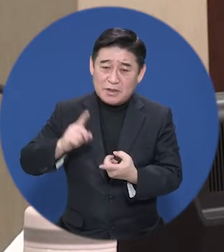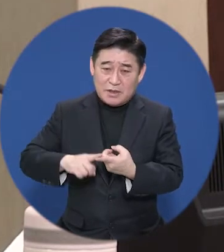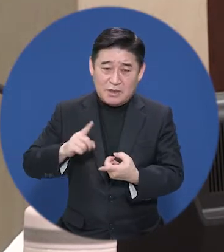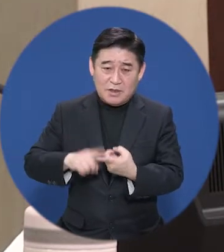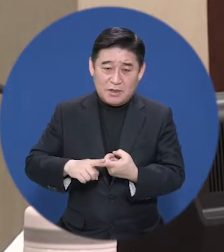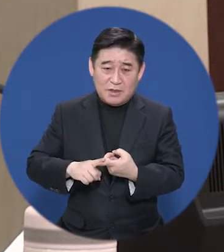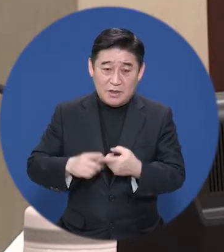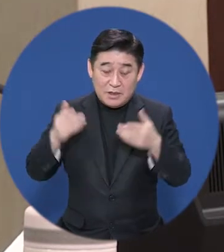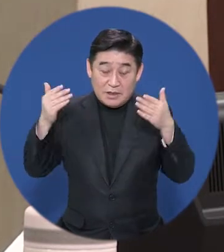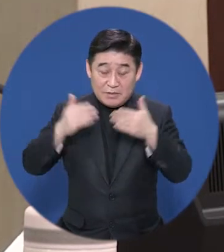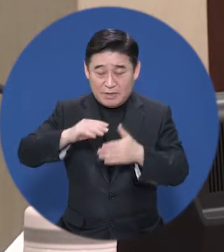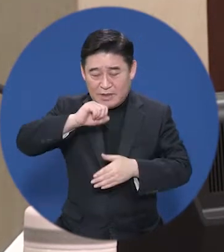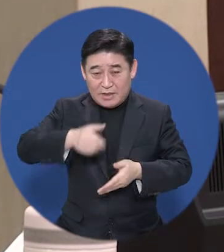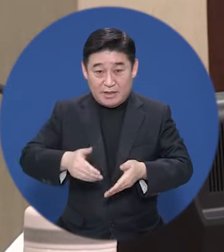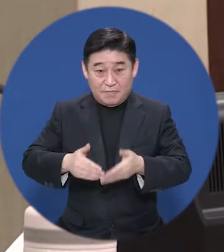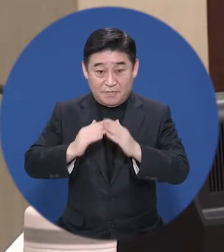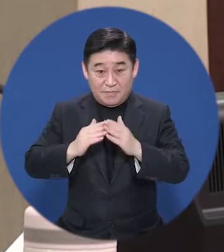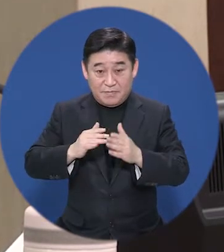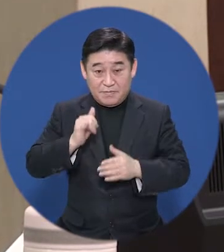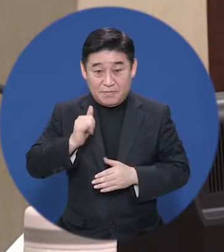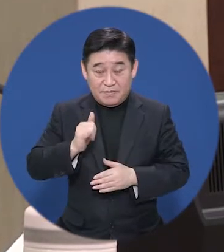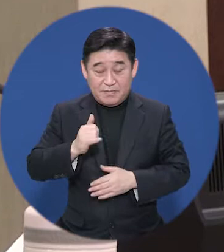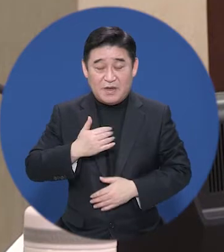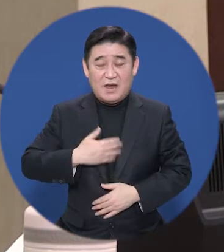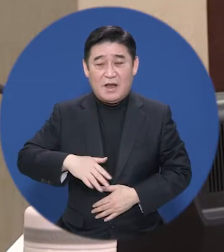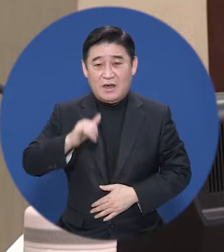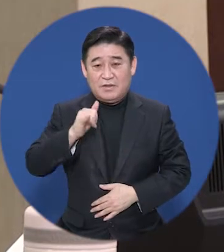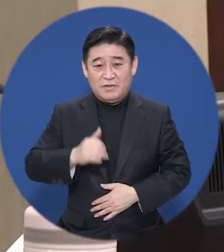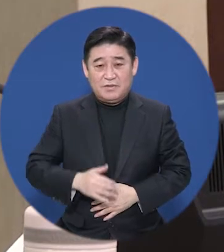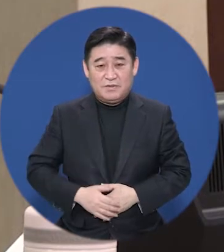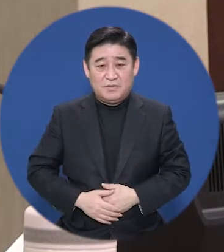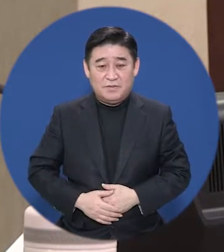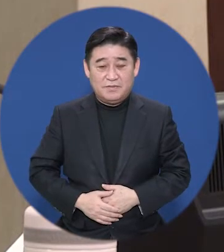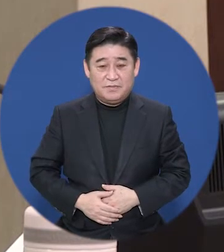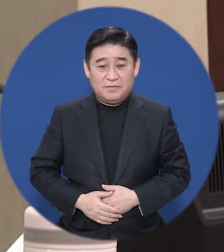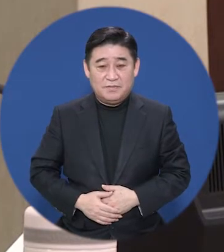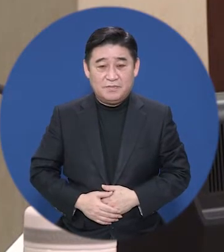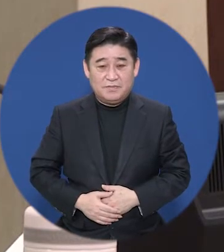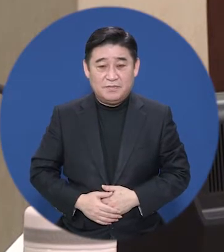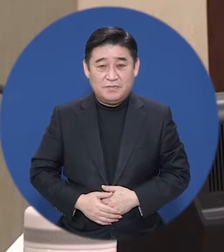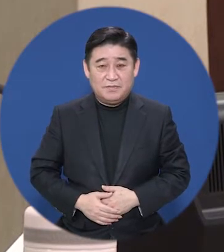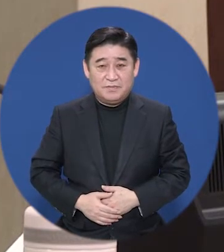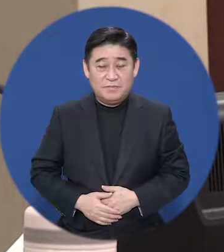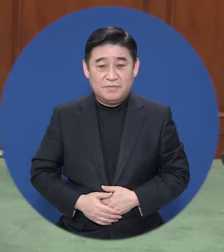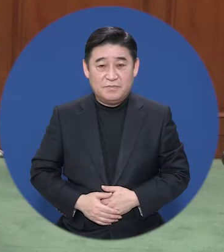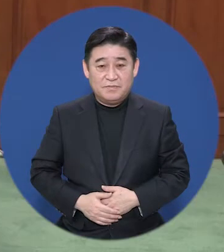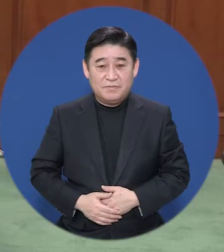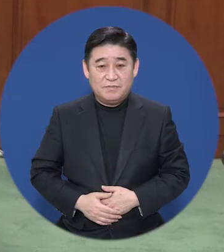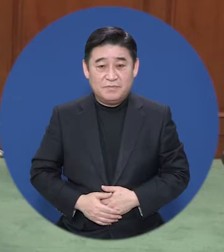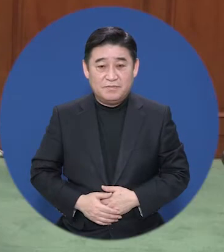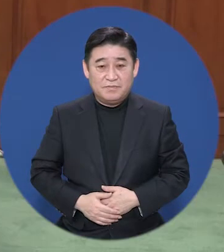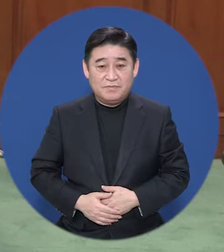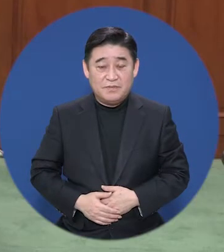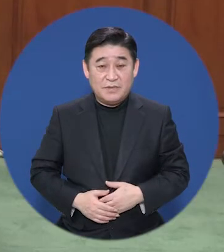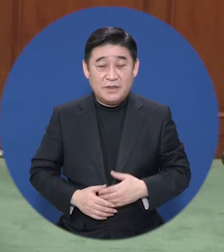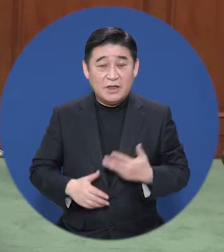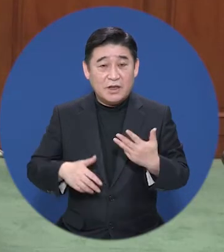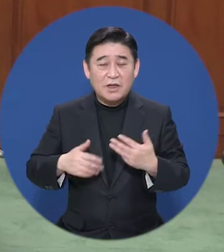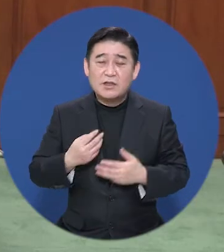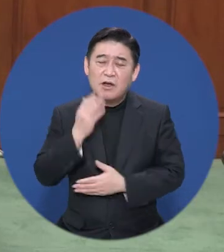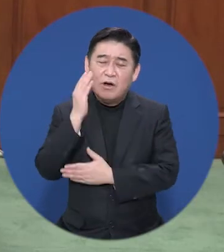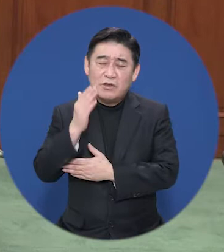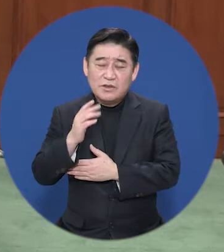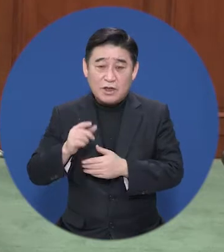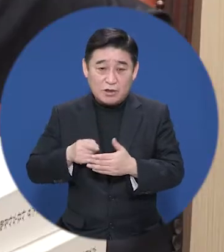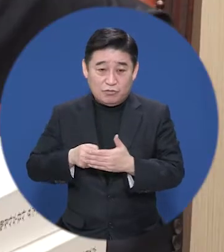이런 부분에 집중돼서 예산이 편성되어 있다는 것을 알 수 있었거든요. 한편